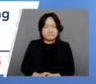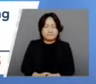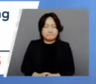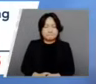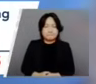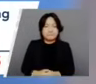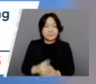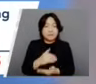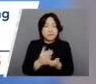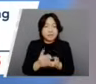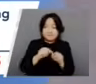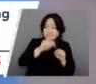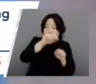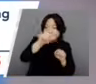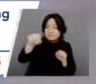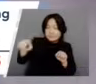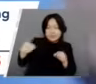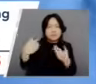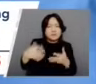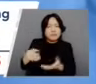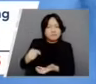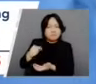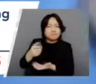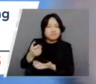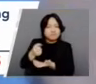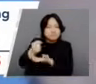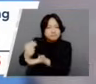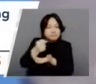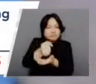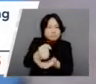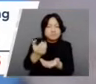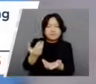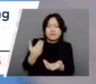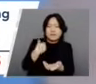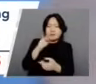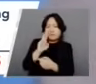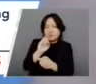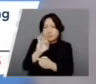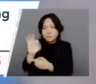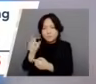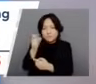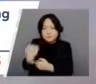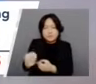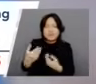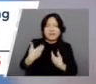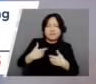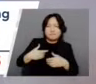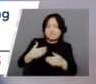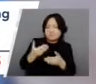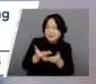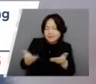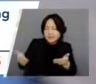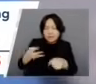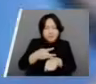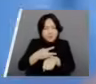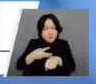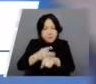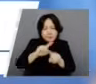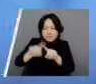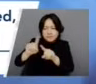ng mga construction material, mga yero, mga disportos, para maka-start lang